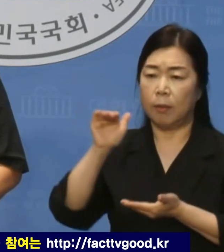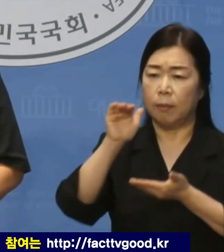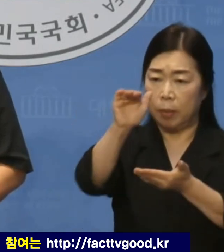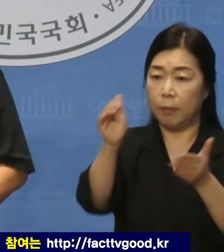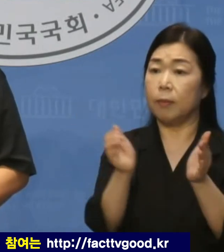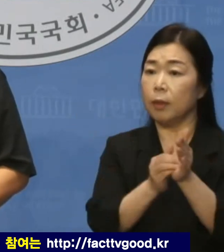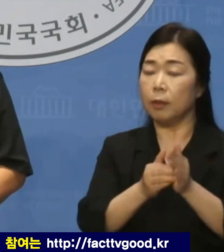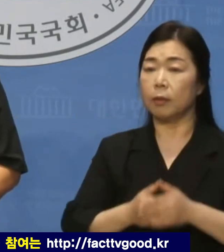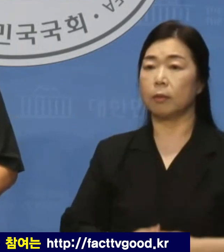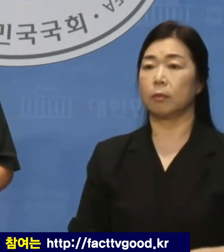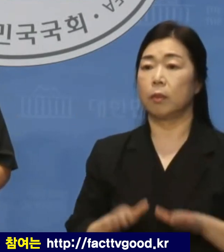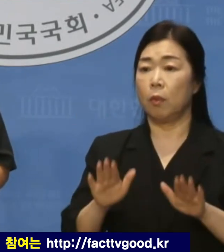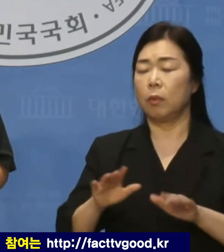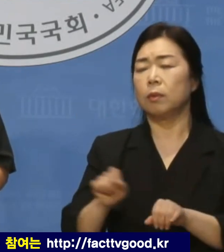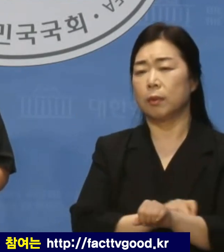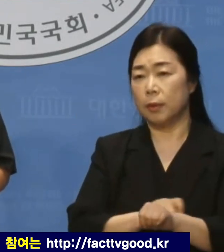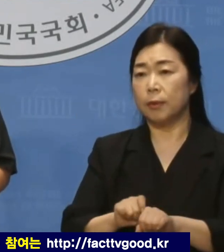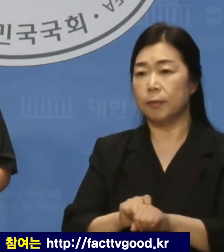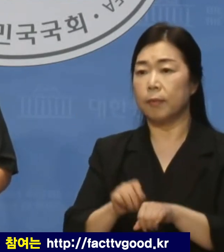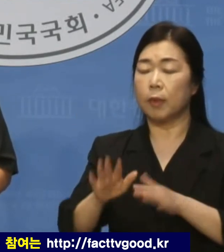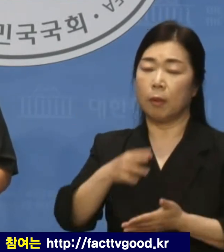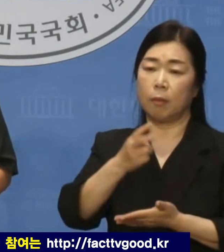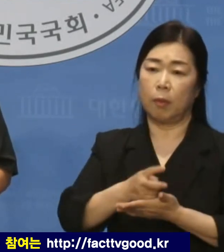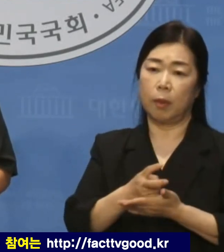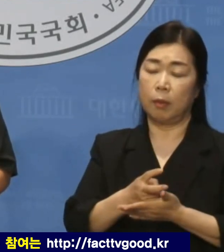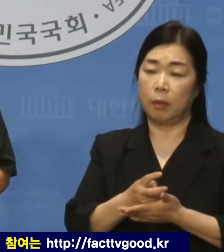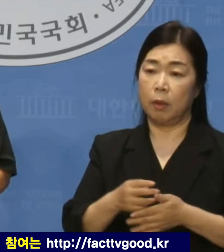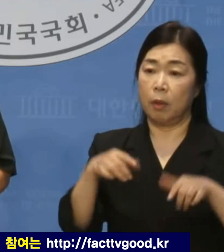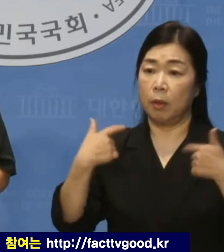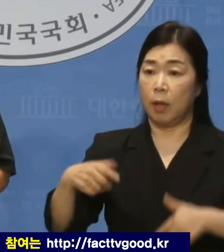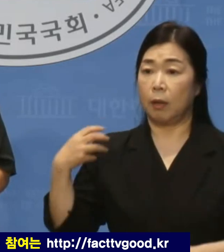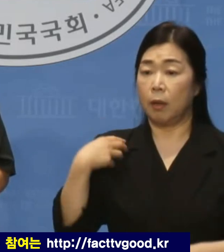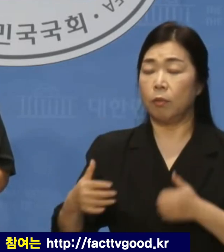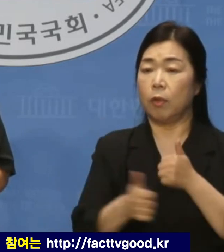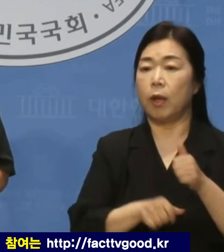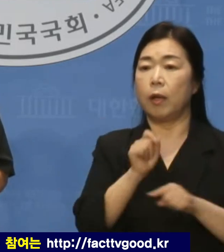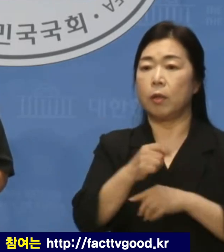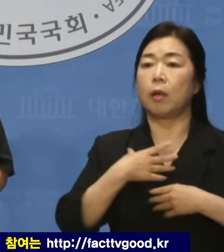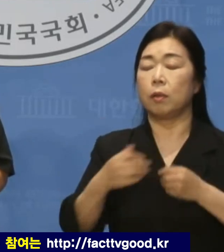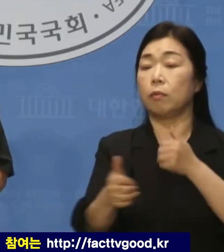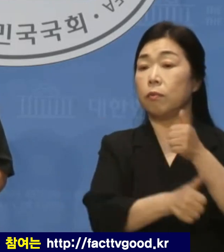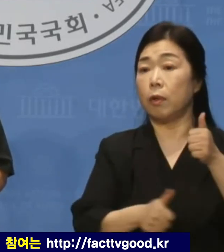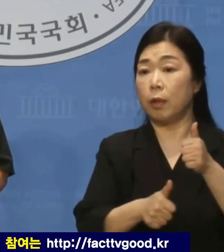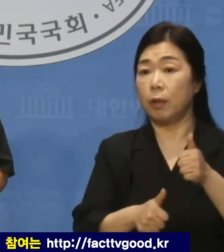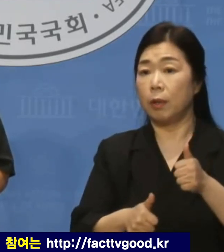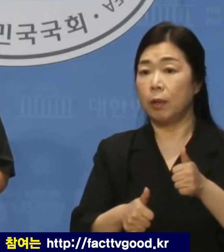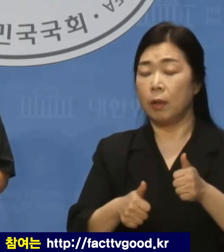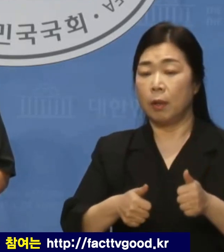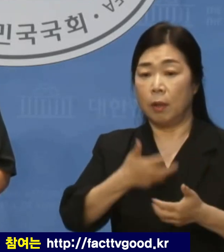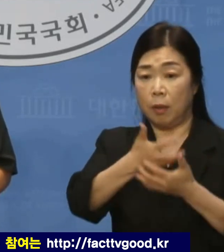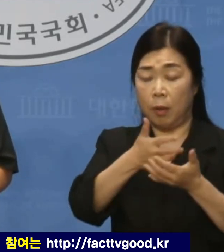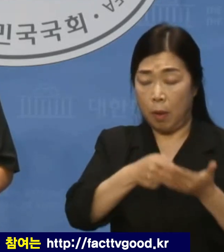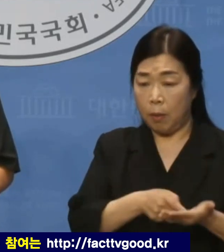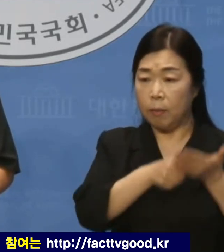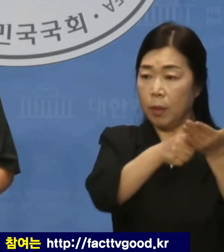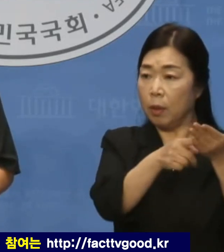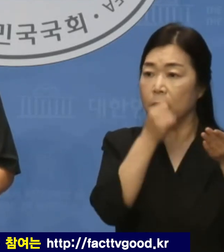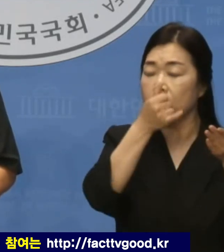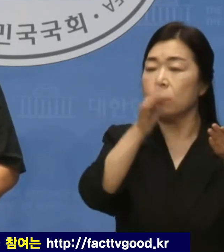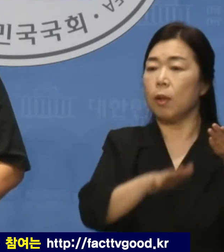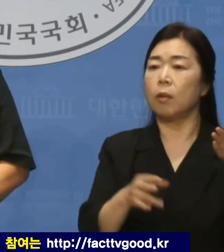왔습니다. 오늘은 특히 이 법안의 해당 상임위인 행정안전위원회에 상정되어